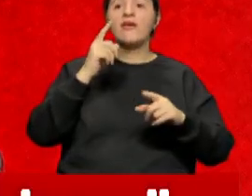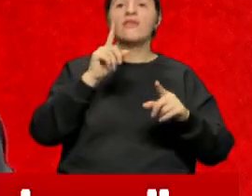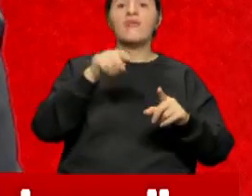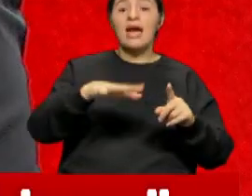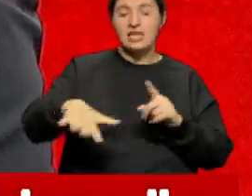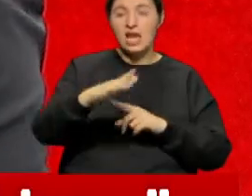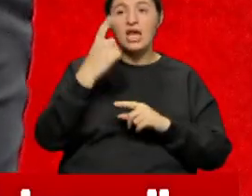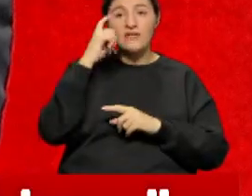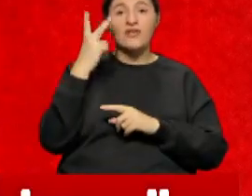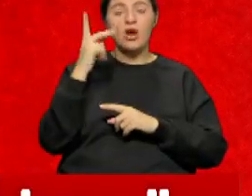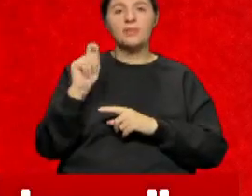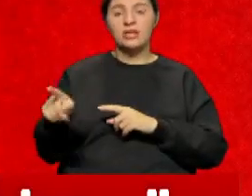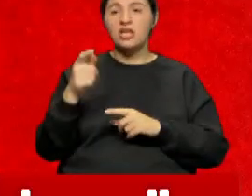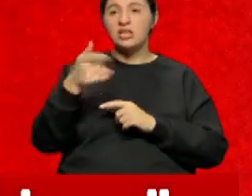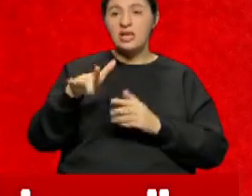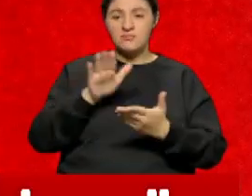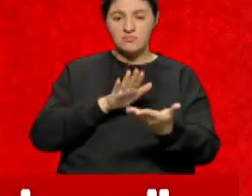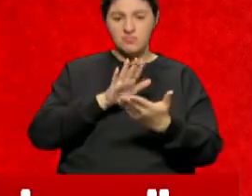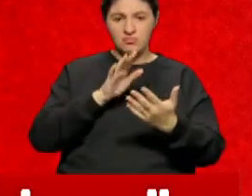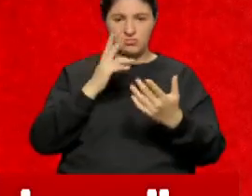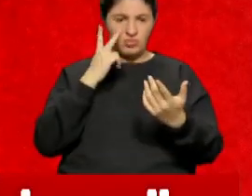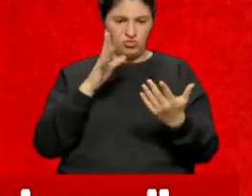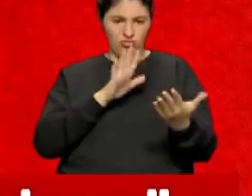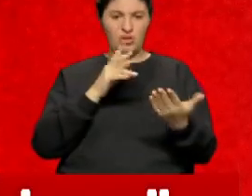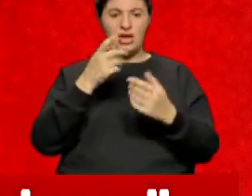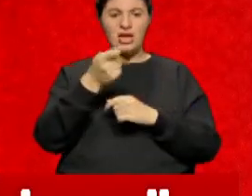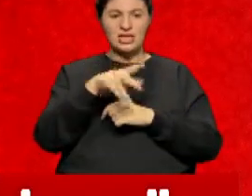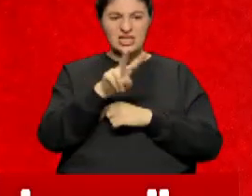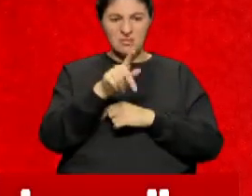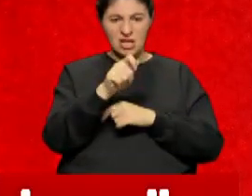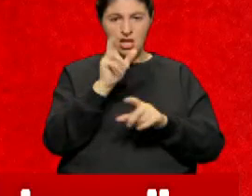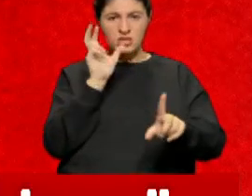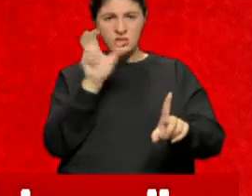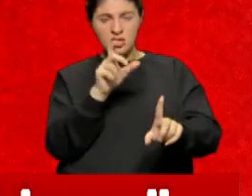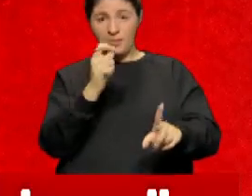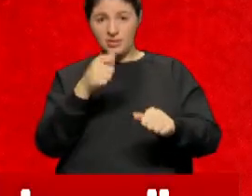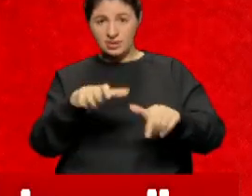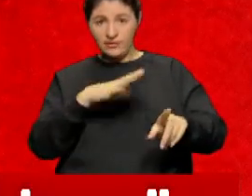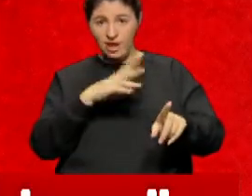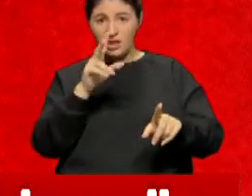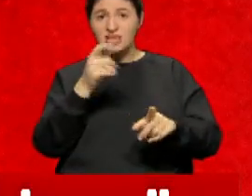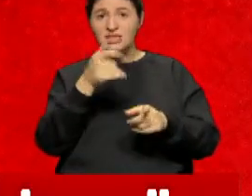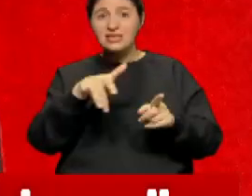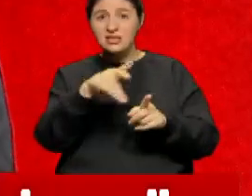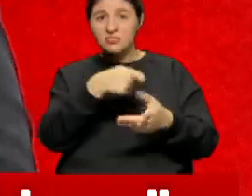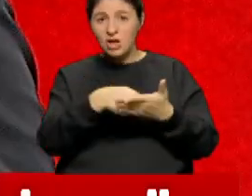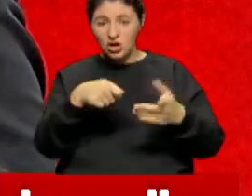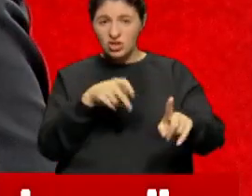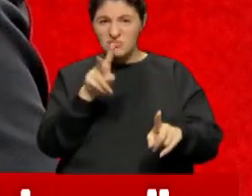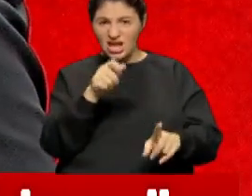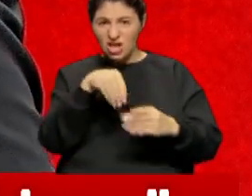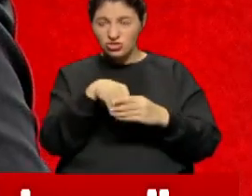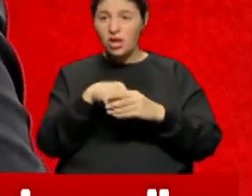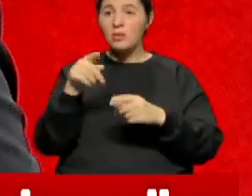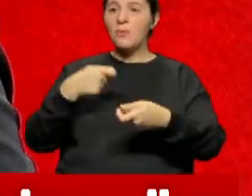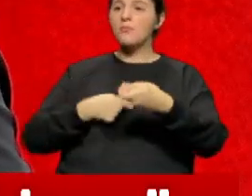karşımızda işsizlik maaşındaki 20 liraya alan 20 liraya göz diken bir sistem var Bir de milyonluk